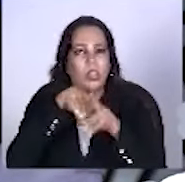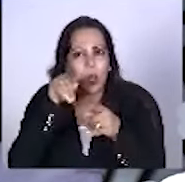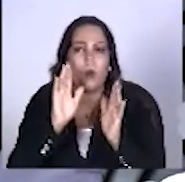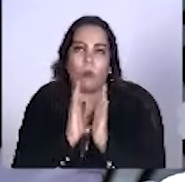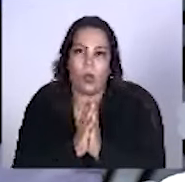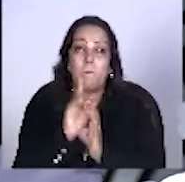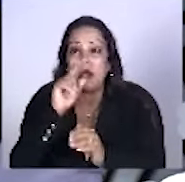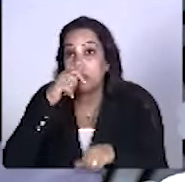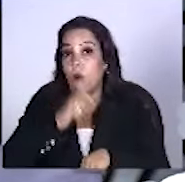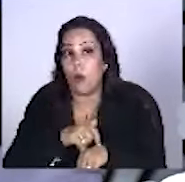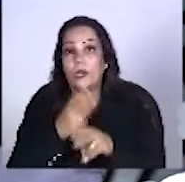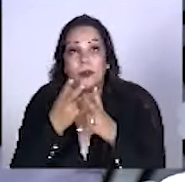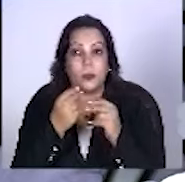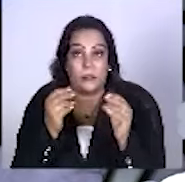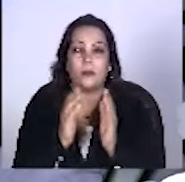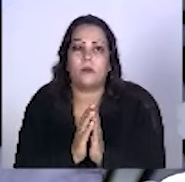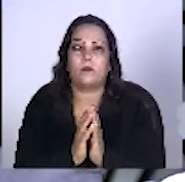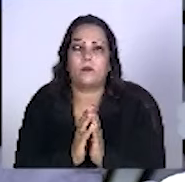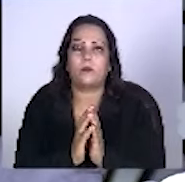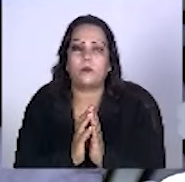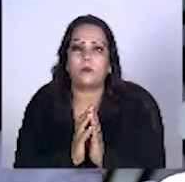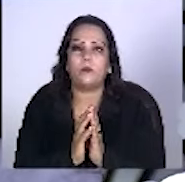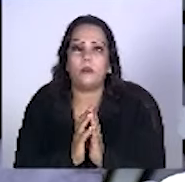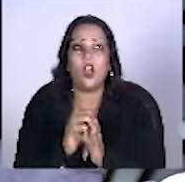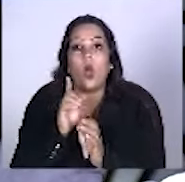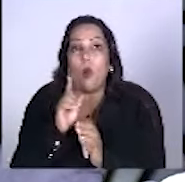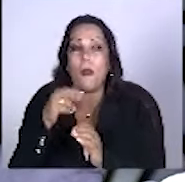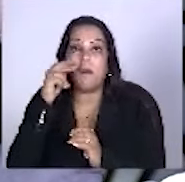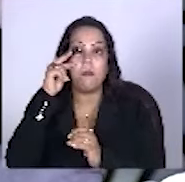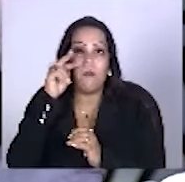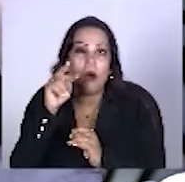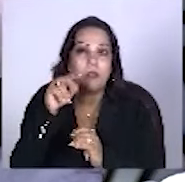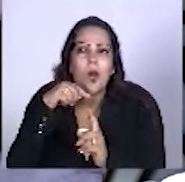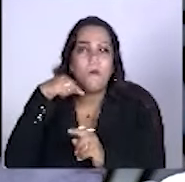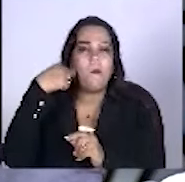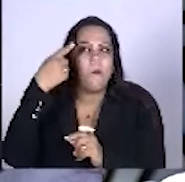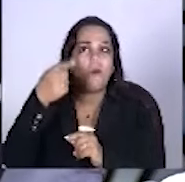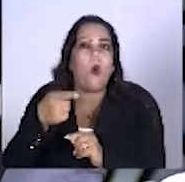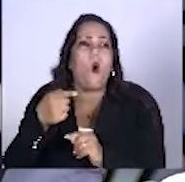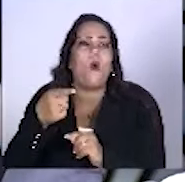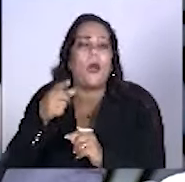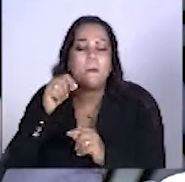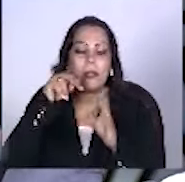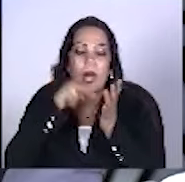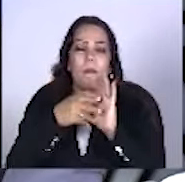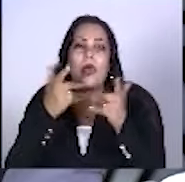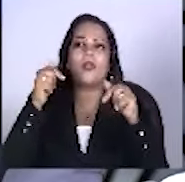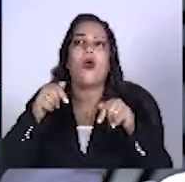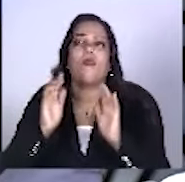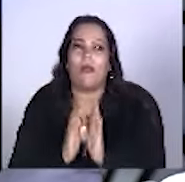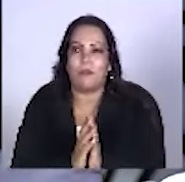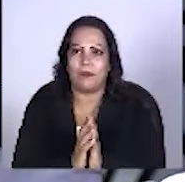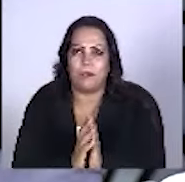انما في احيان كثيره هو باصص على بكره بس من خلال ما يحدث النهارده. ده